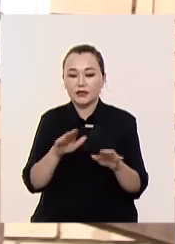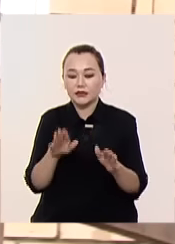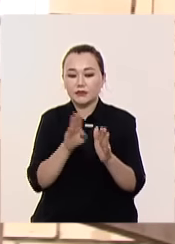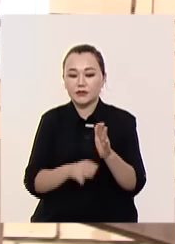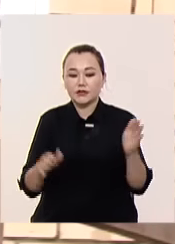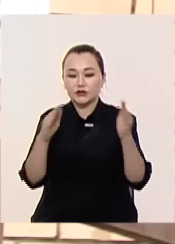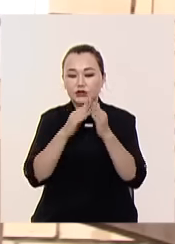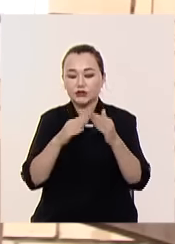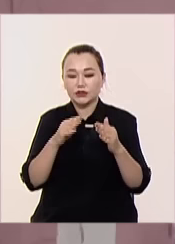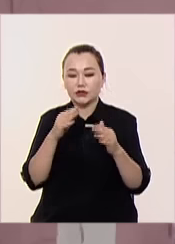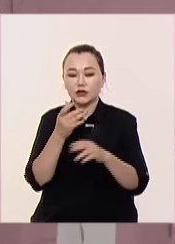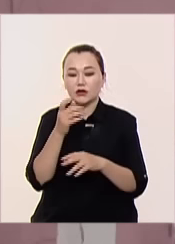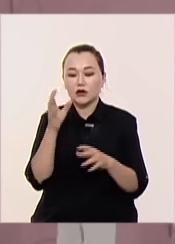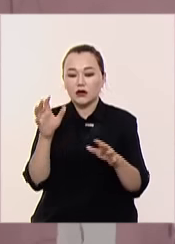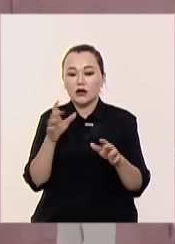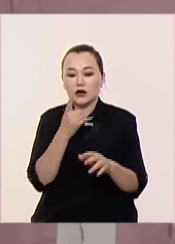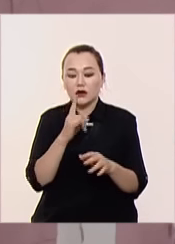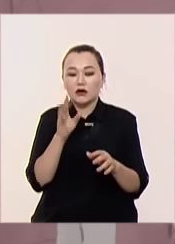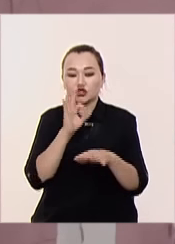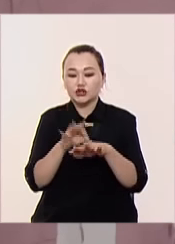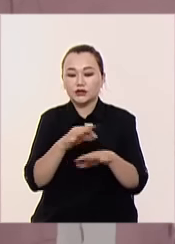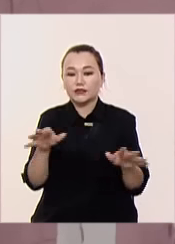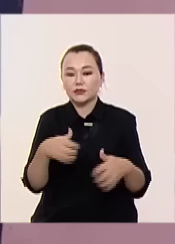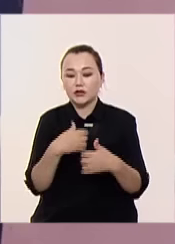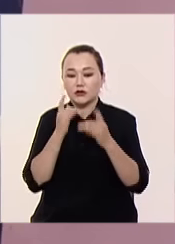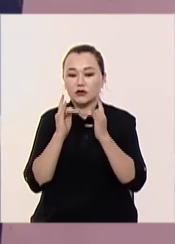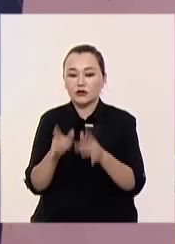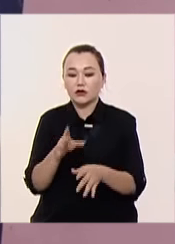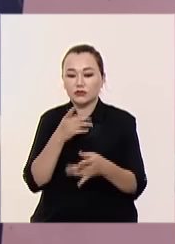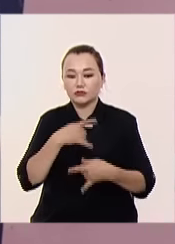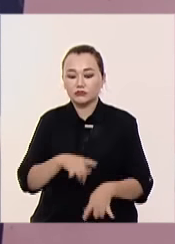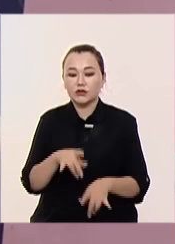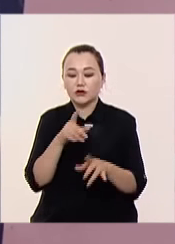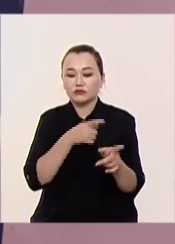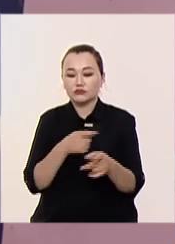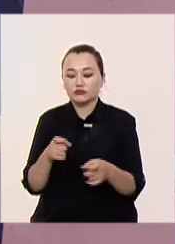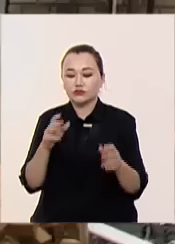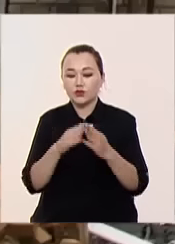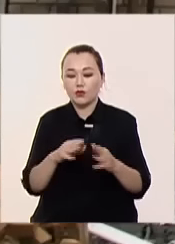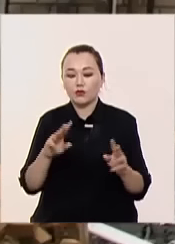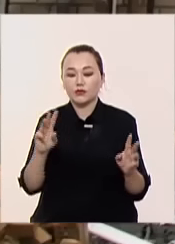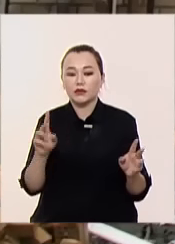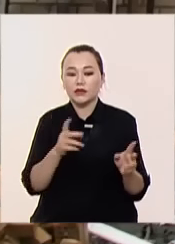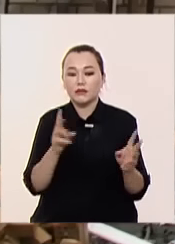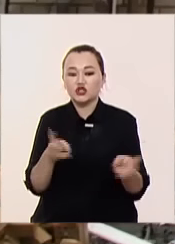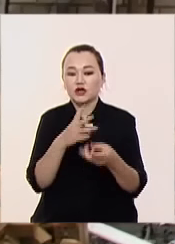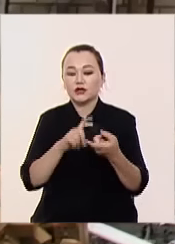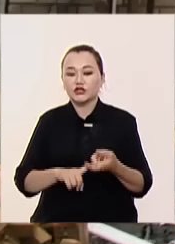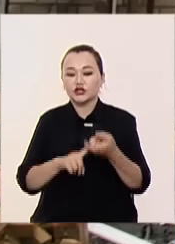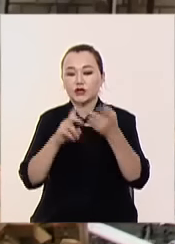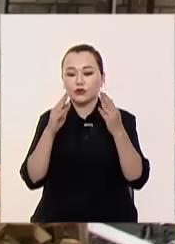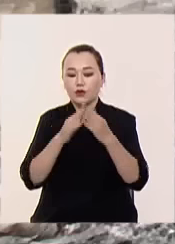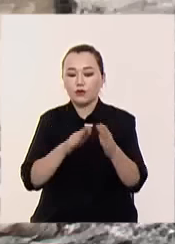над головой и супругу увезли в роддом. Из-за пожара, который начался в оружейном магазине, его дом сгорел полностью. В Акимате